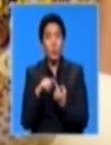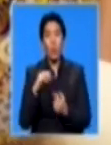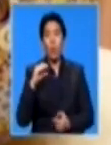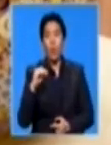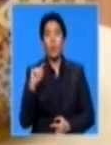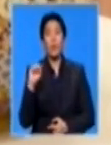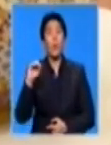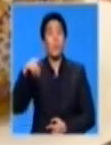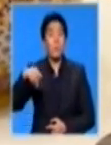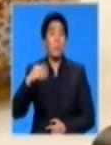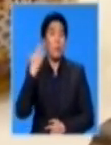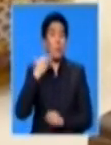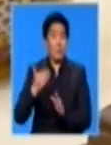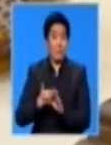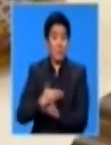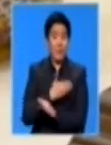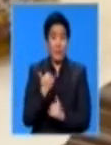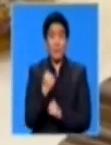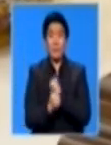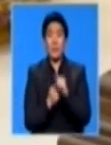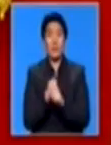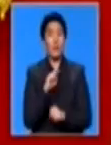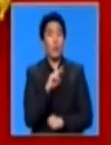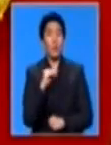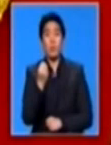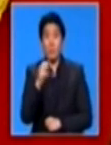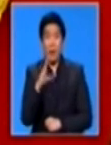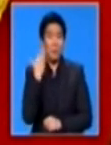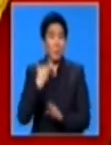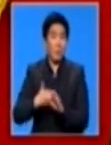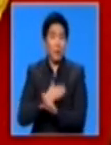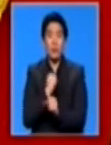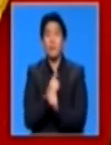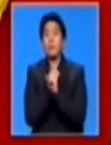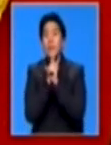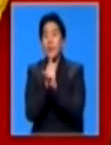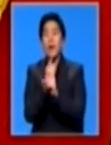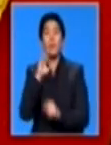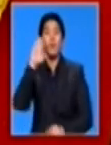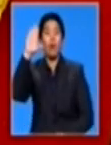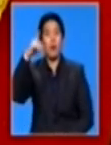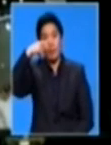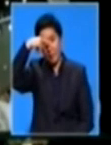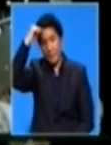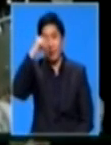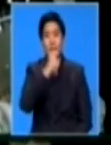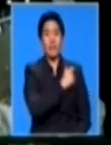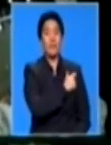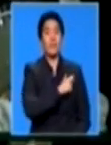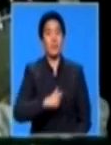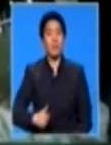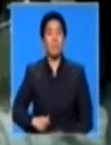ตี้2015ที่ผ่านมานั้นก็นับว่าเป็นการดำเนินงานตามแนวพระราชดำริของสมเด็จพระเจ้าพระบรมชินาถน